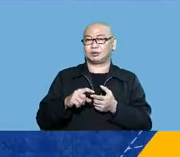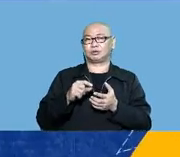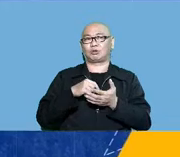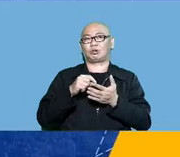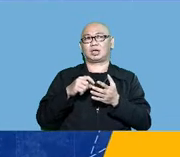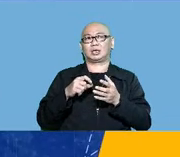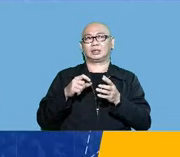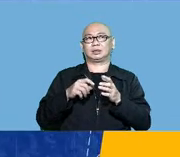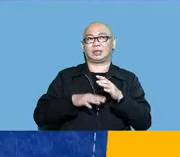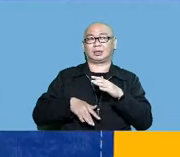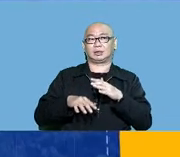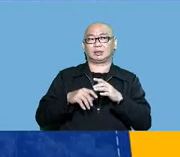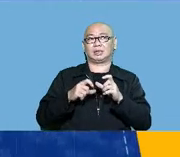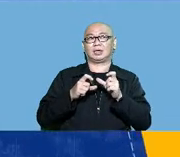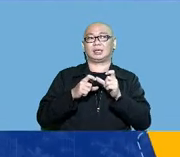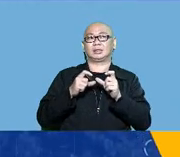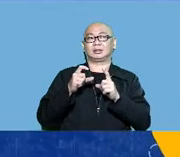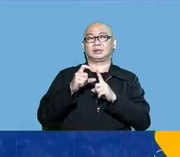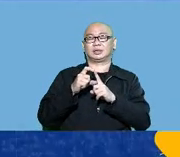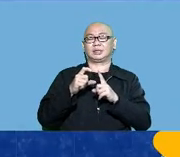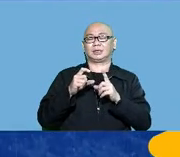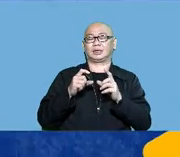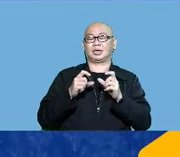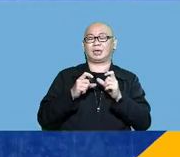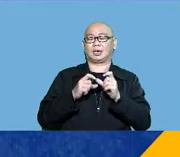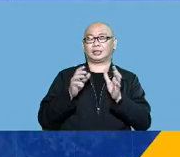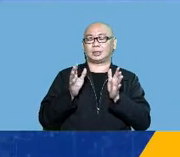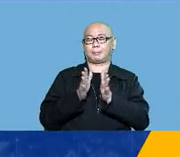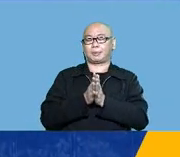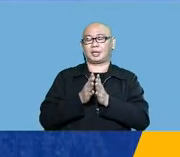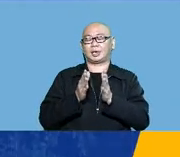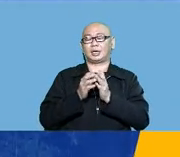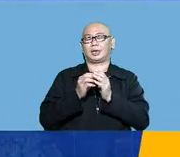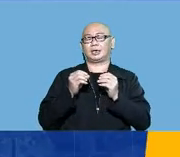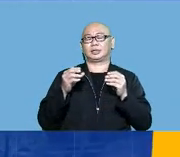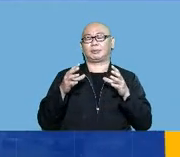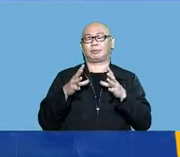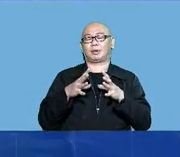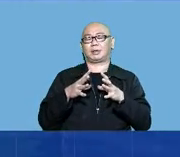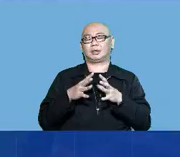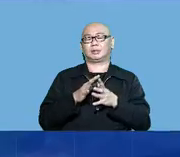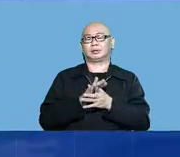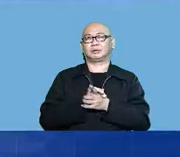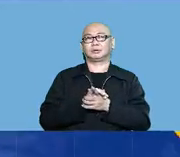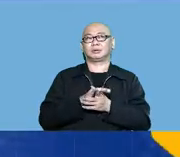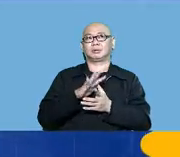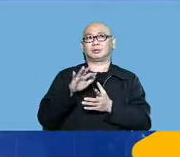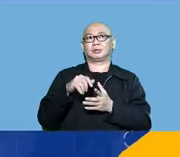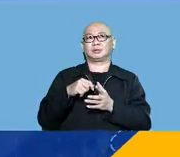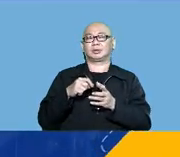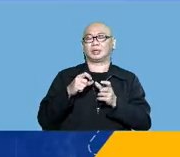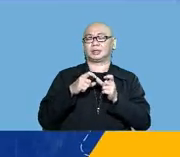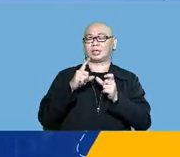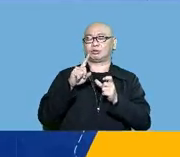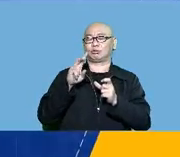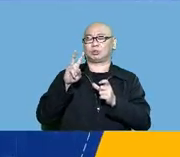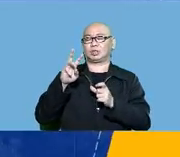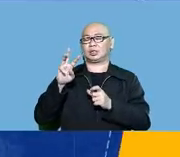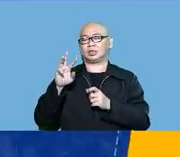SMP, SMA, S1, S2, S3 yang telah meluangkan waktu hadir secara daring maupun luring, terima